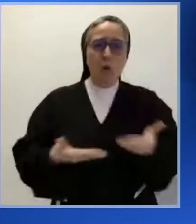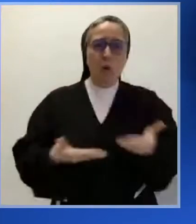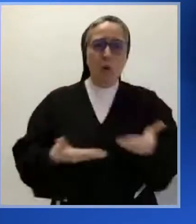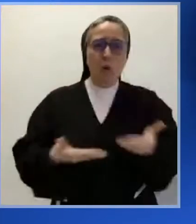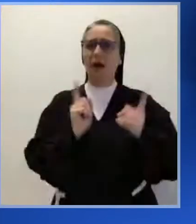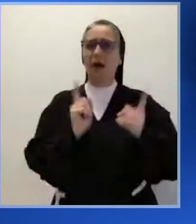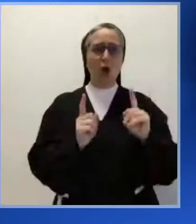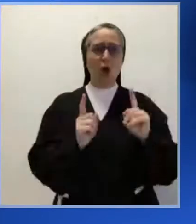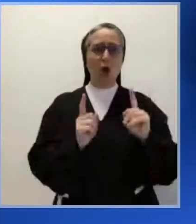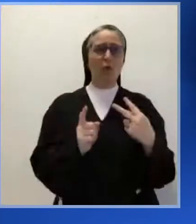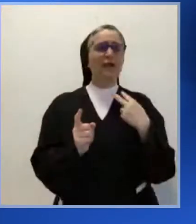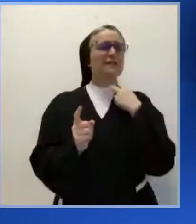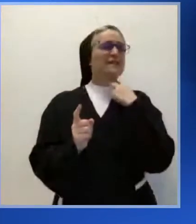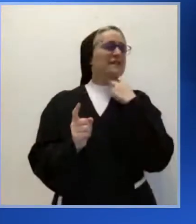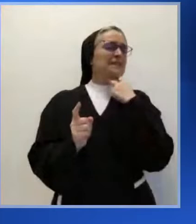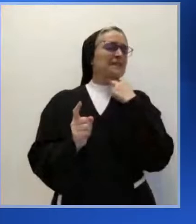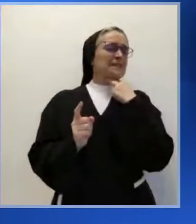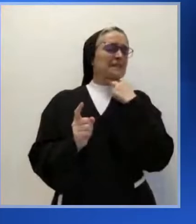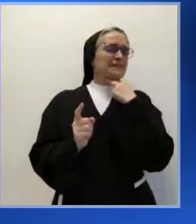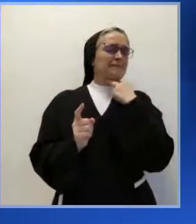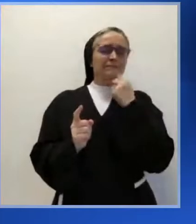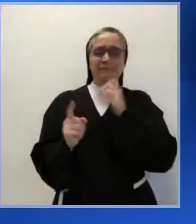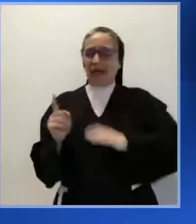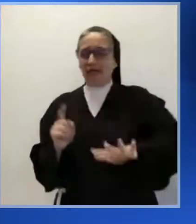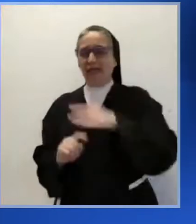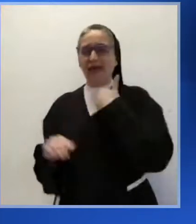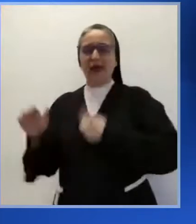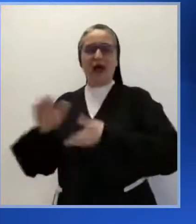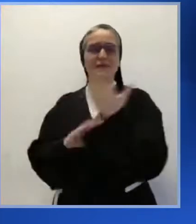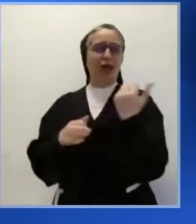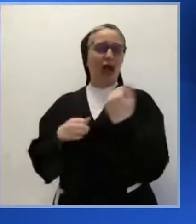popolazioni costrette a fuggire dalla loro patria.